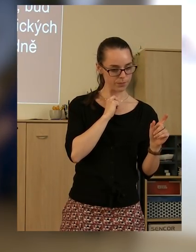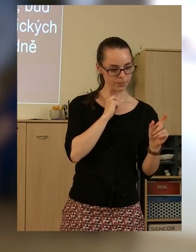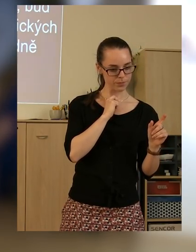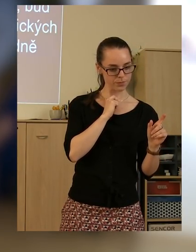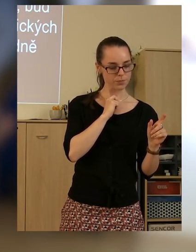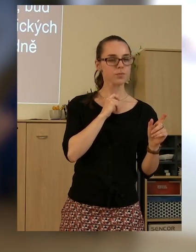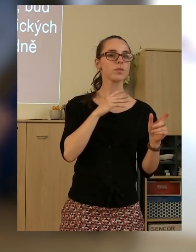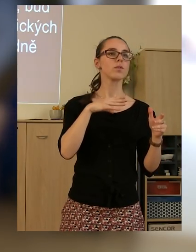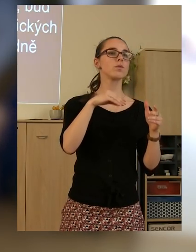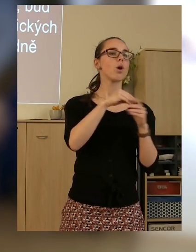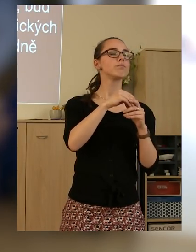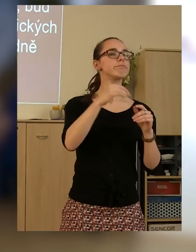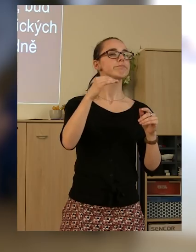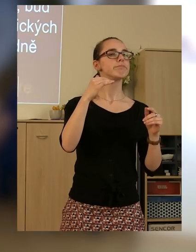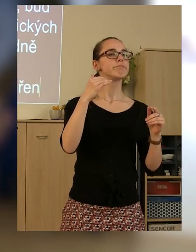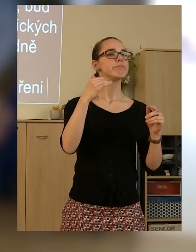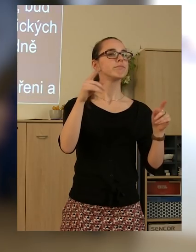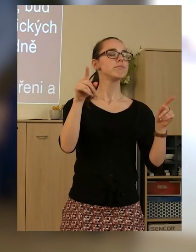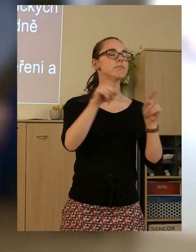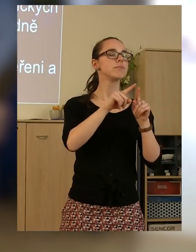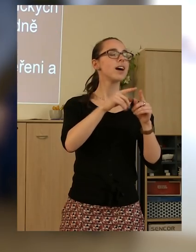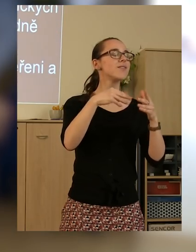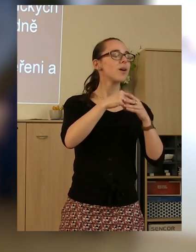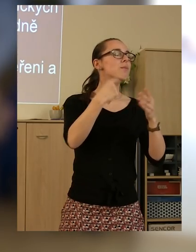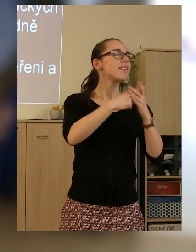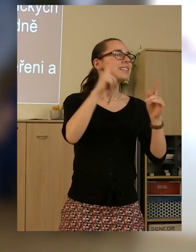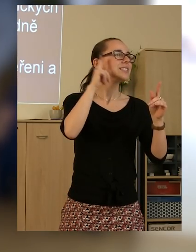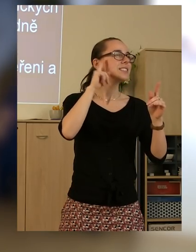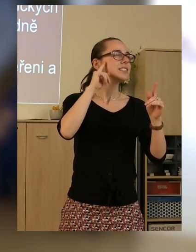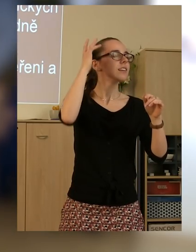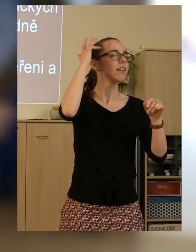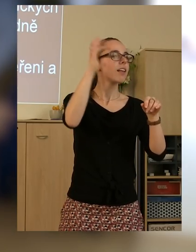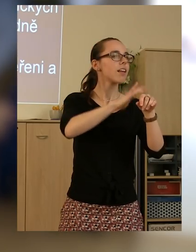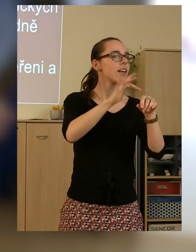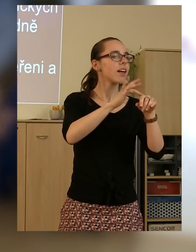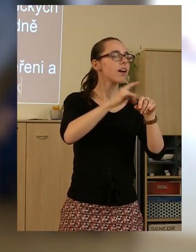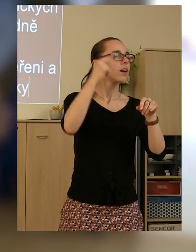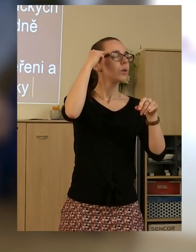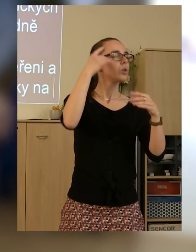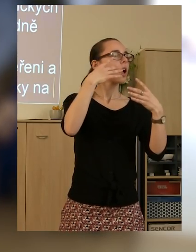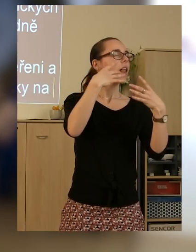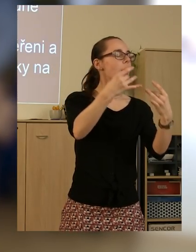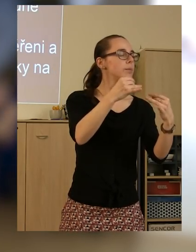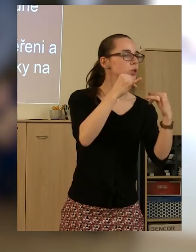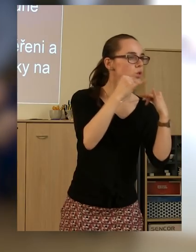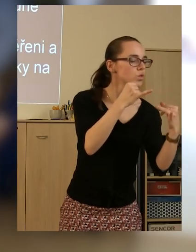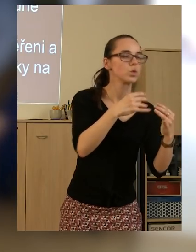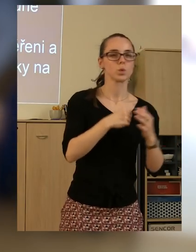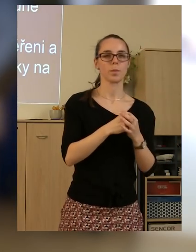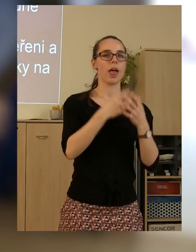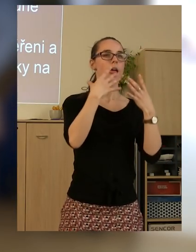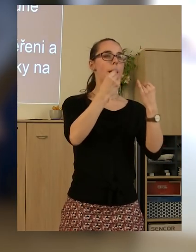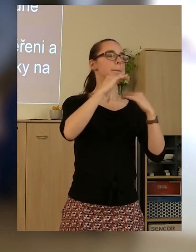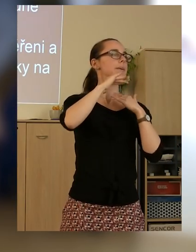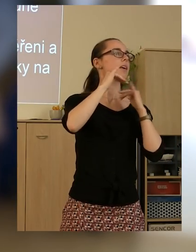jsou hodně zaměření, a to často podvědomě, na zvuky, na intonace, na určitý typ jako hudby,